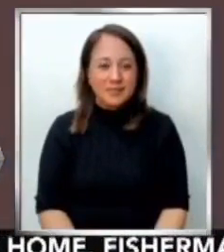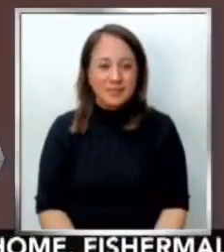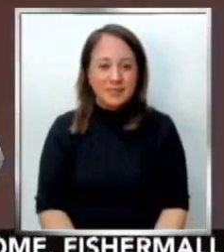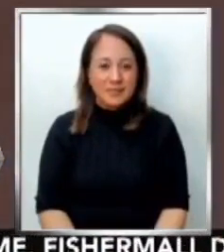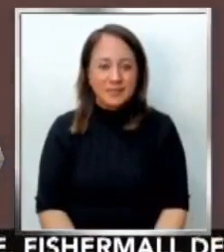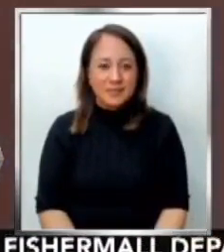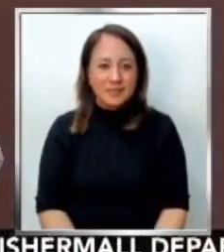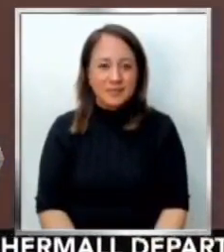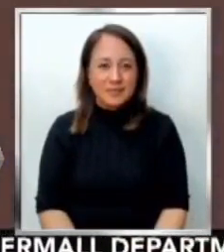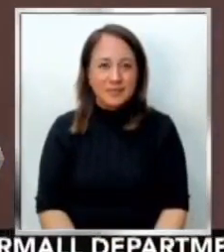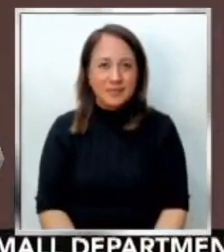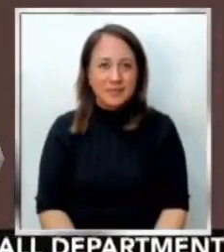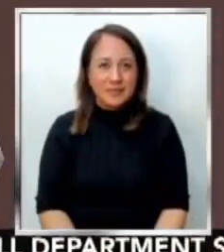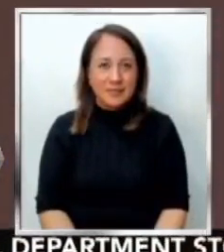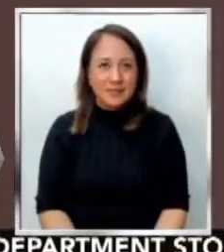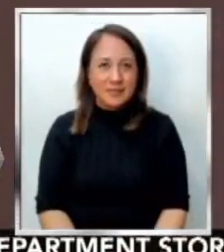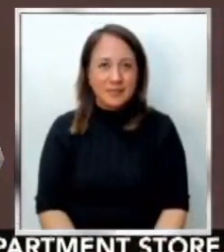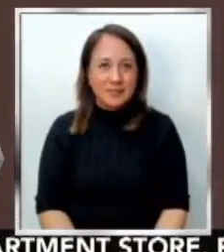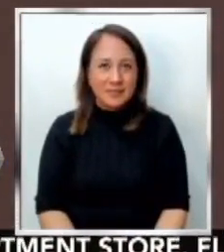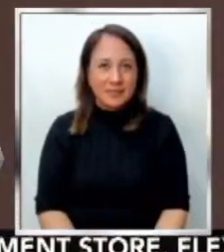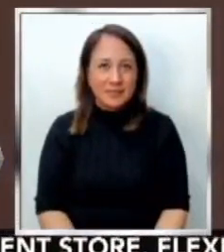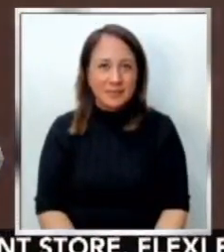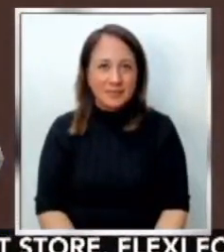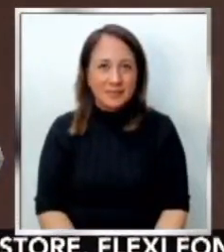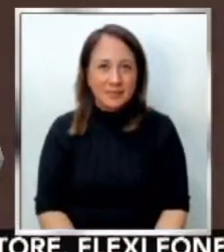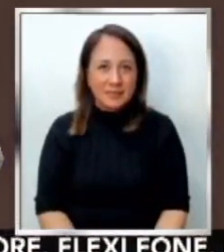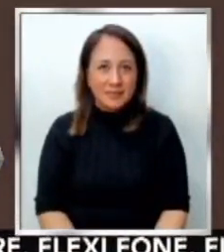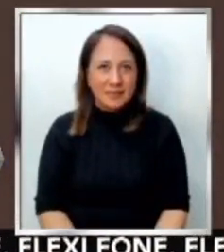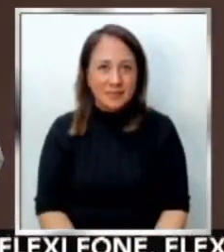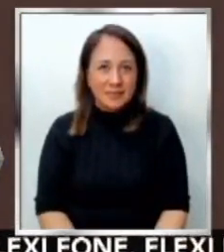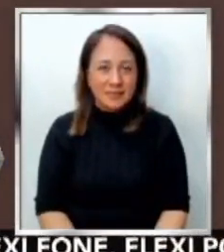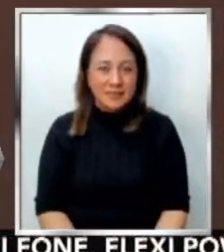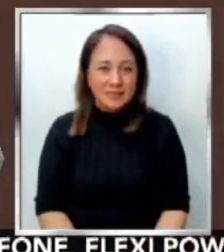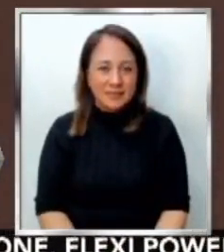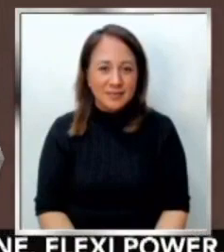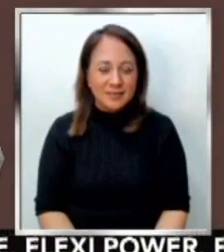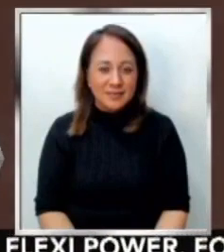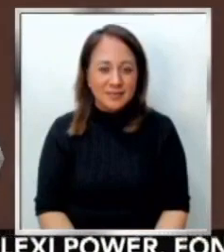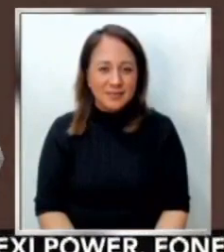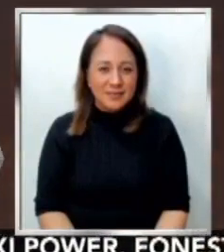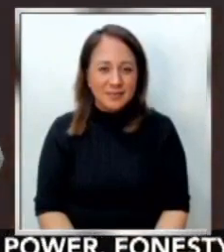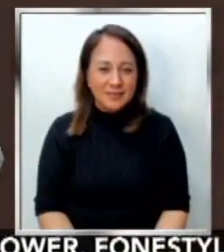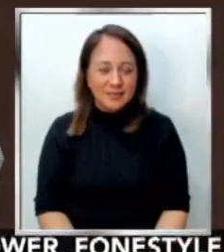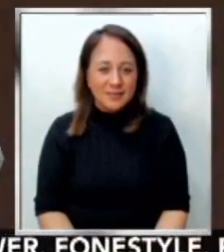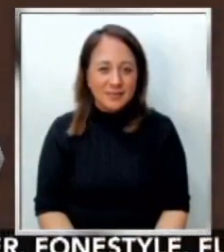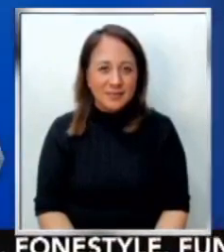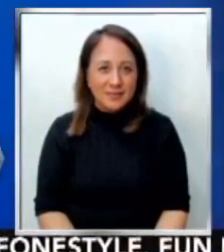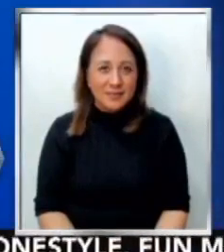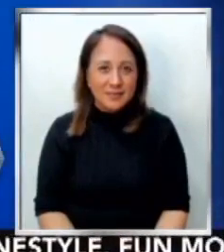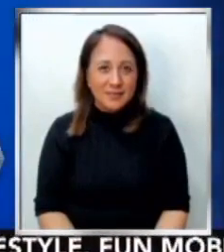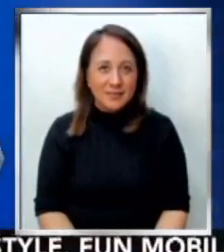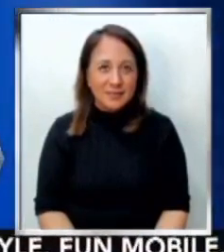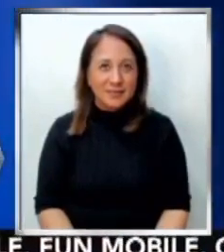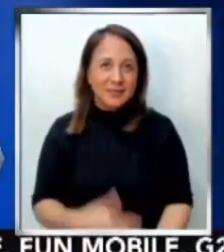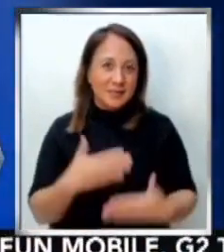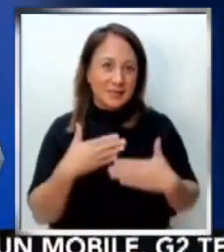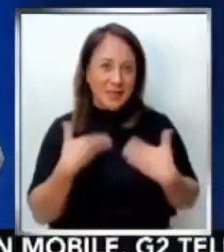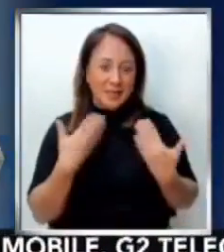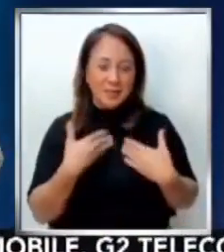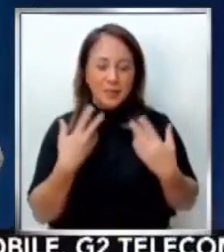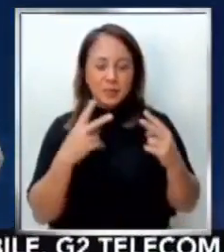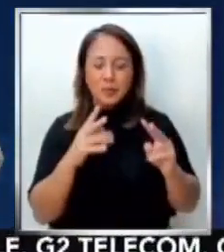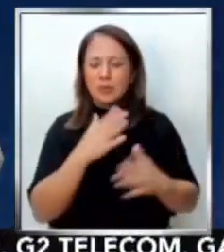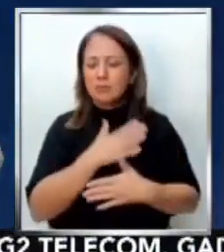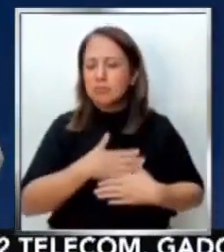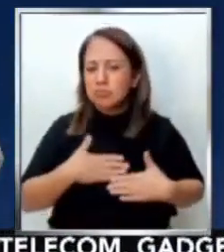Grabe ang saya ng con, kaso wala na akong boses. Paano? Ang saya! Enjoy na enjoy daw